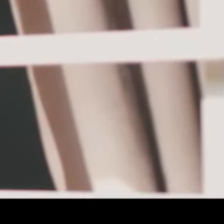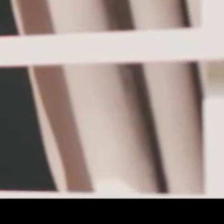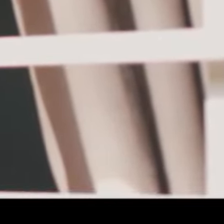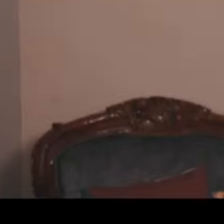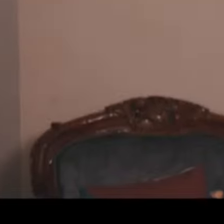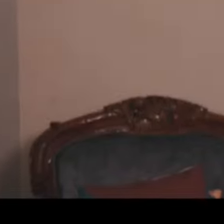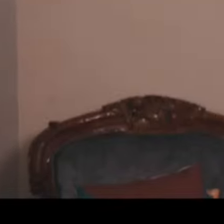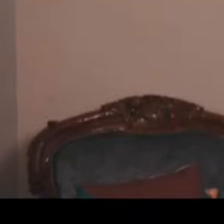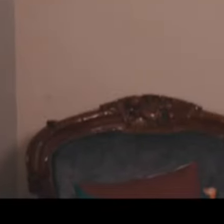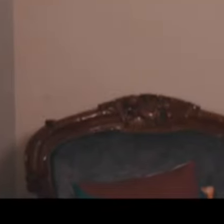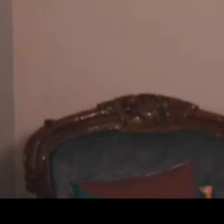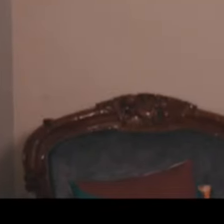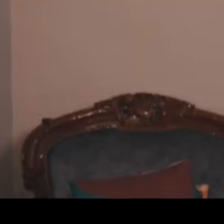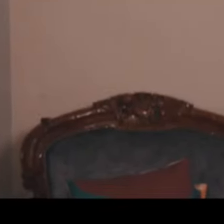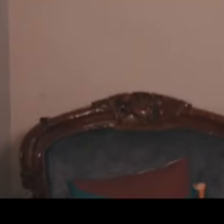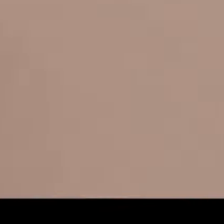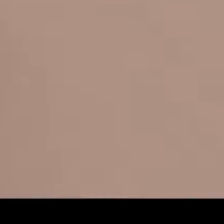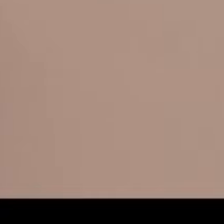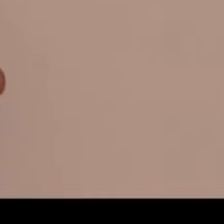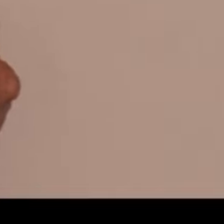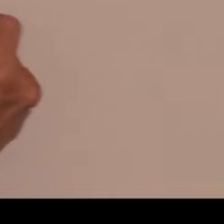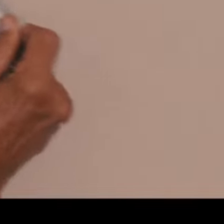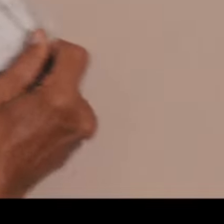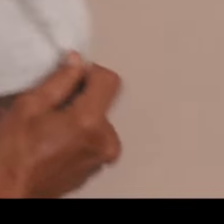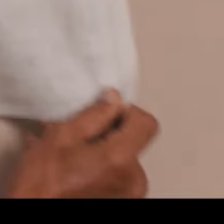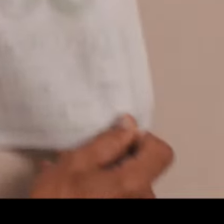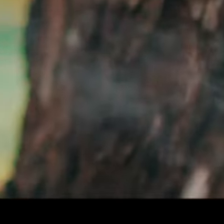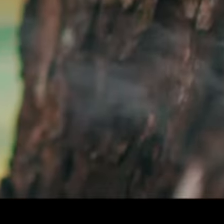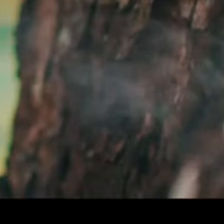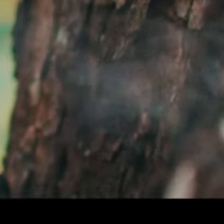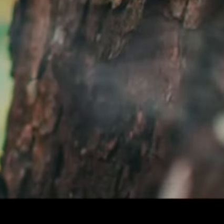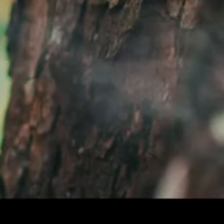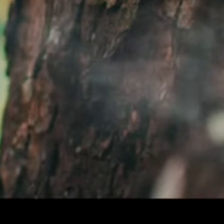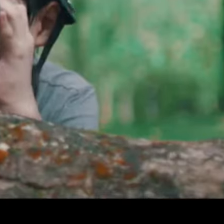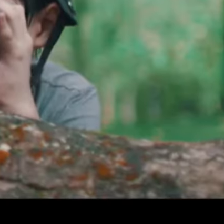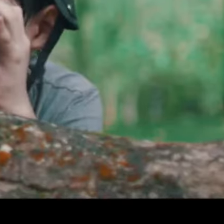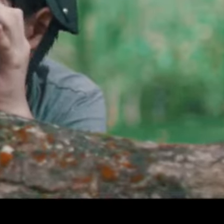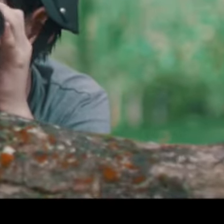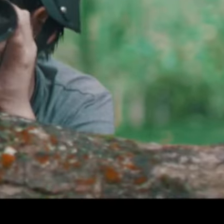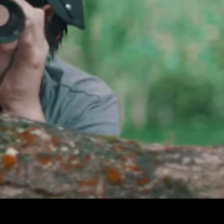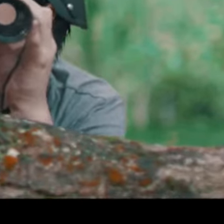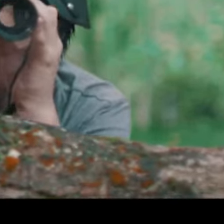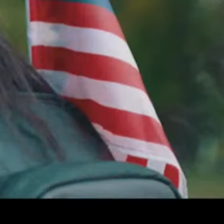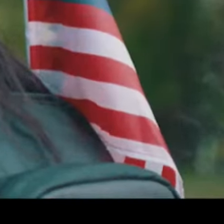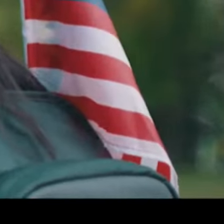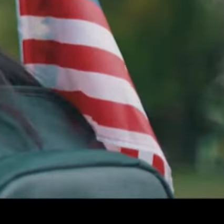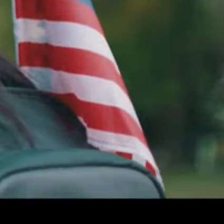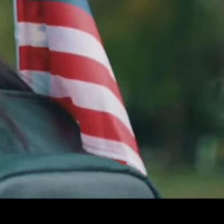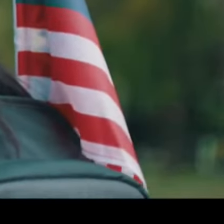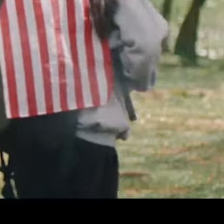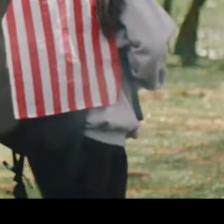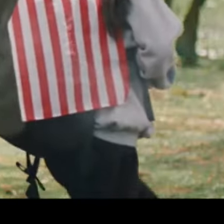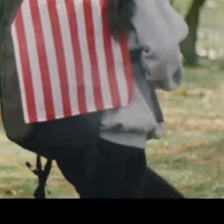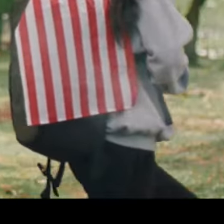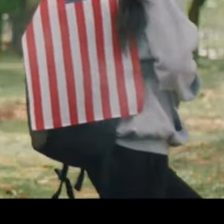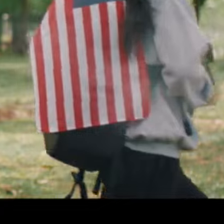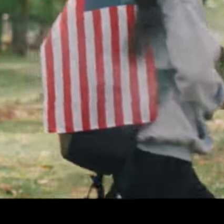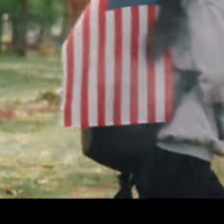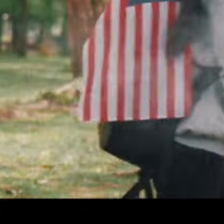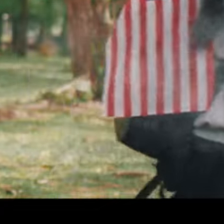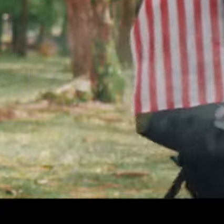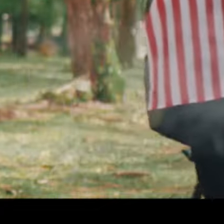Hari ini, seperti 67 tahun yang lalu, hari kita menjadi sebuah